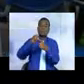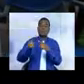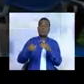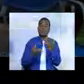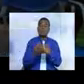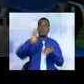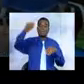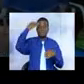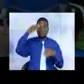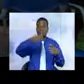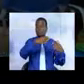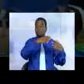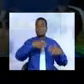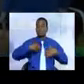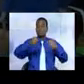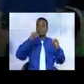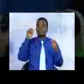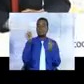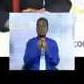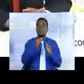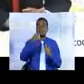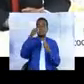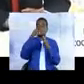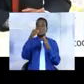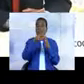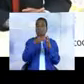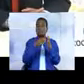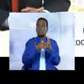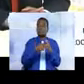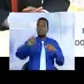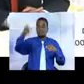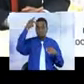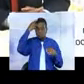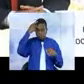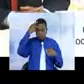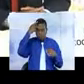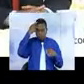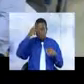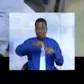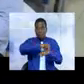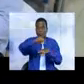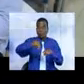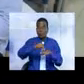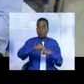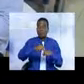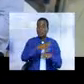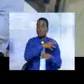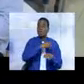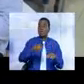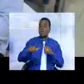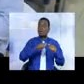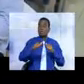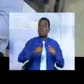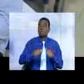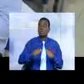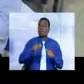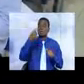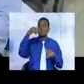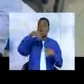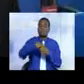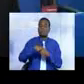par le ministère de la Santé à travers l'élaboration d'une politique nationale. La stratégie et les actions à mettre en œuvre